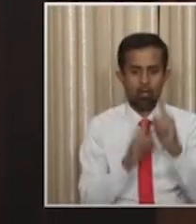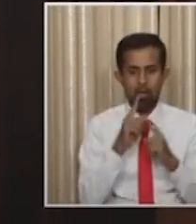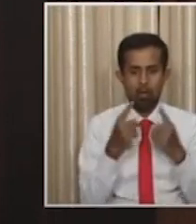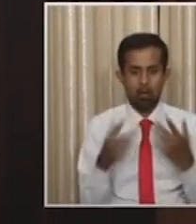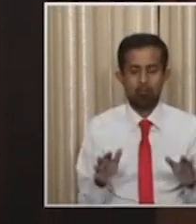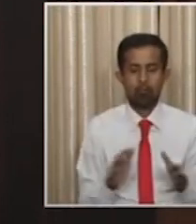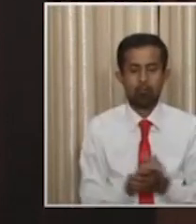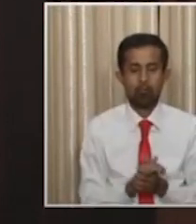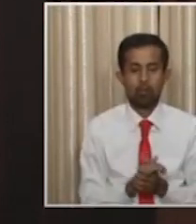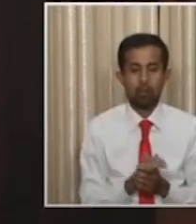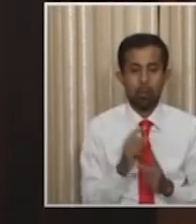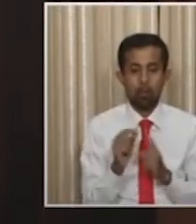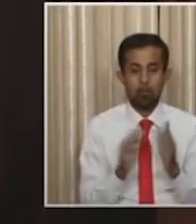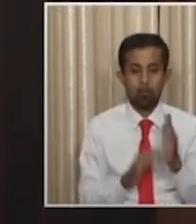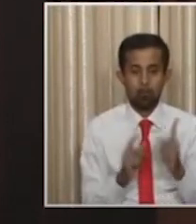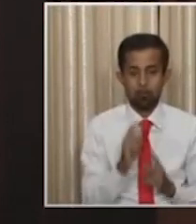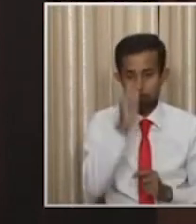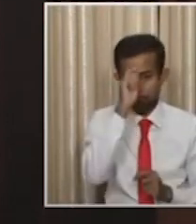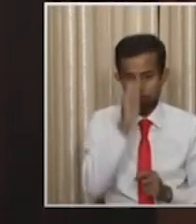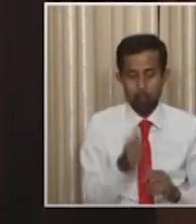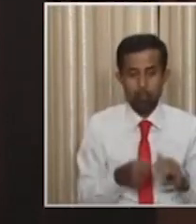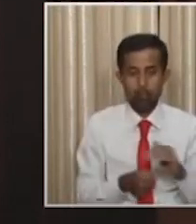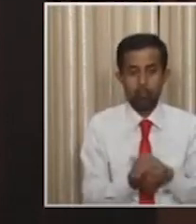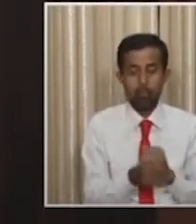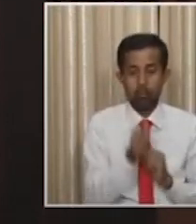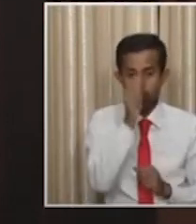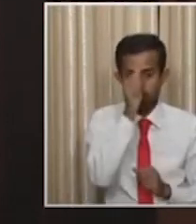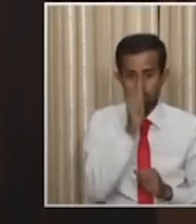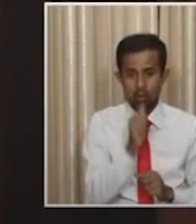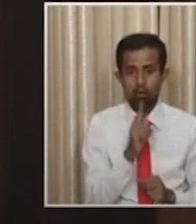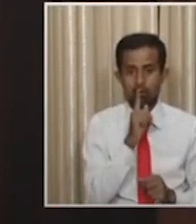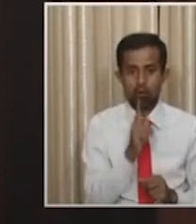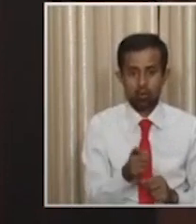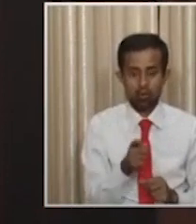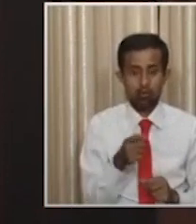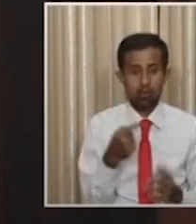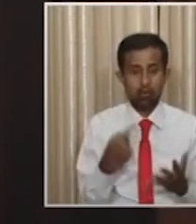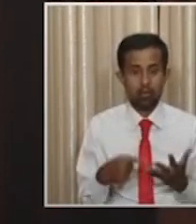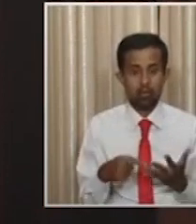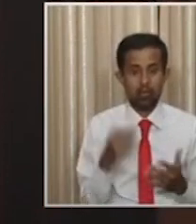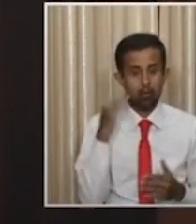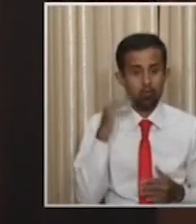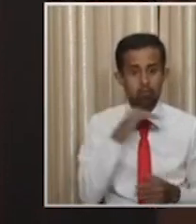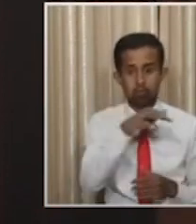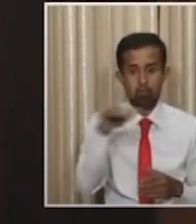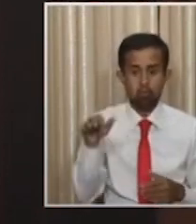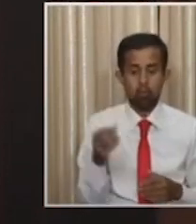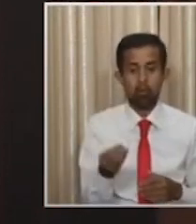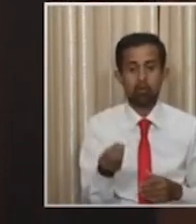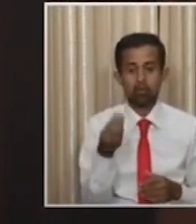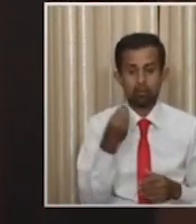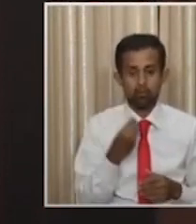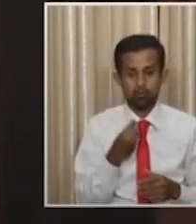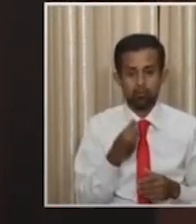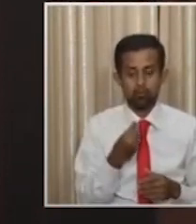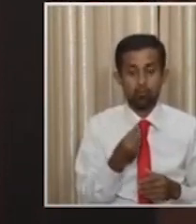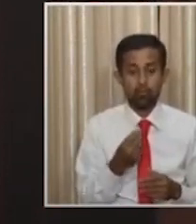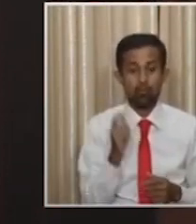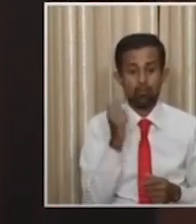என்பது மக்களால் வழங்கப்படுகிற ஆணையை வைத்துக்கொண்டு ஒரு அரசை அமைப்பதற்காக, நீங்கள் திருப்தி